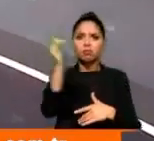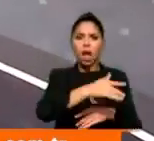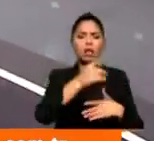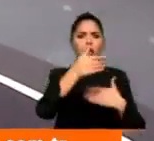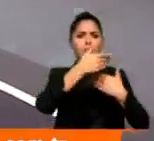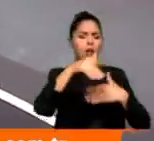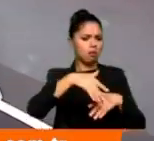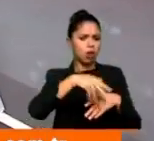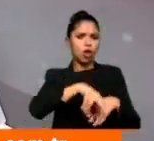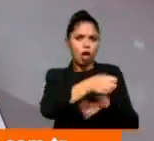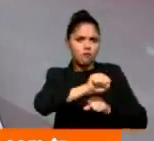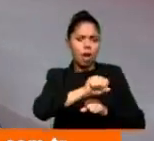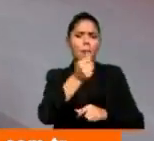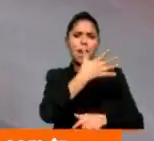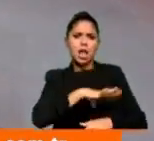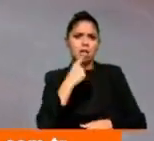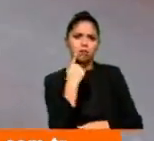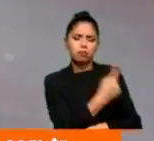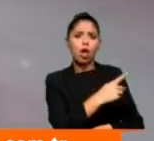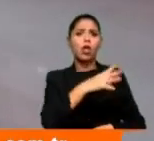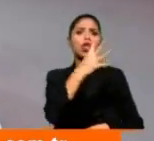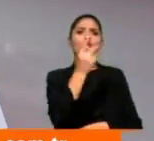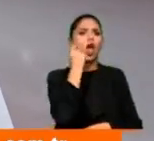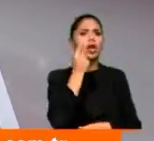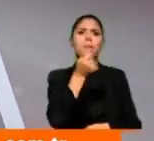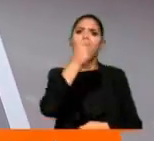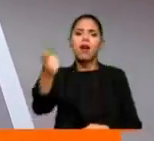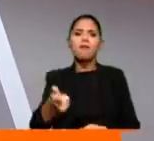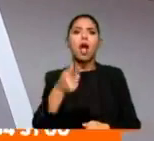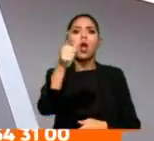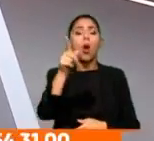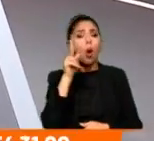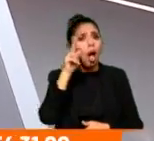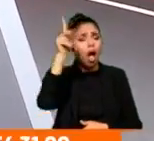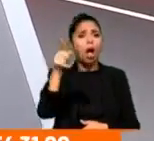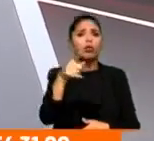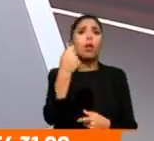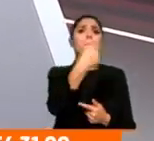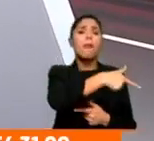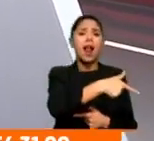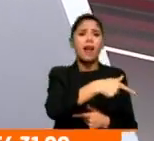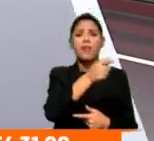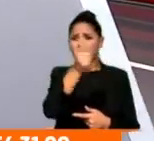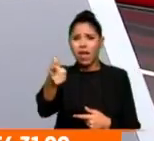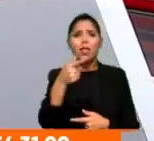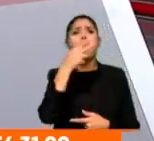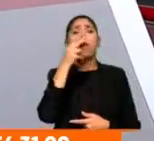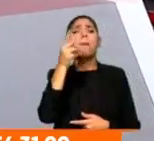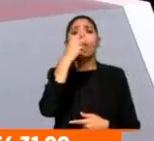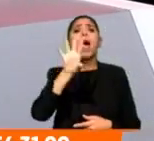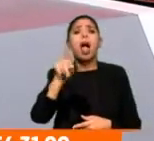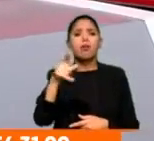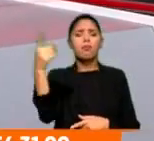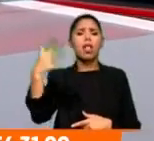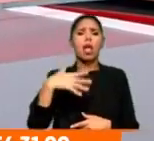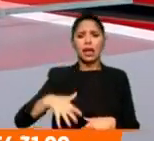para istedi. Bu isteği geri çevirmediler, bir miktarda para verdiler. Ancak o haydut verilen parayı beğenmedi. Yanında getirdiği